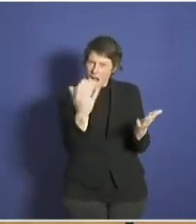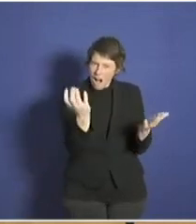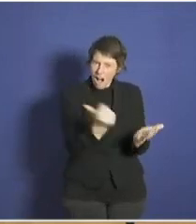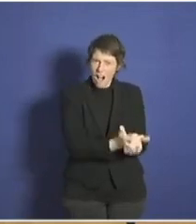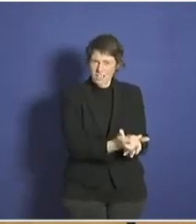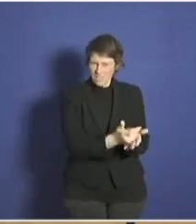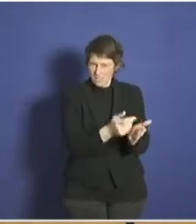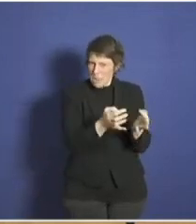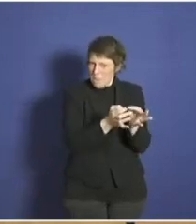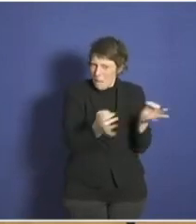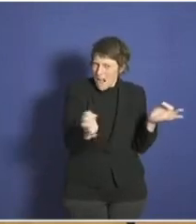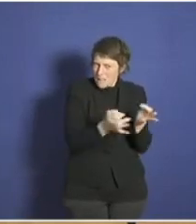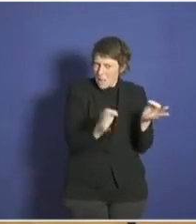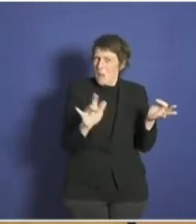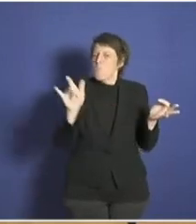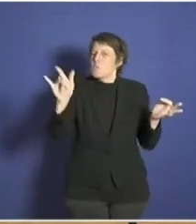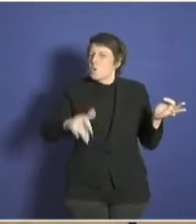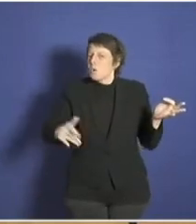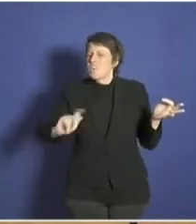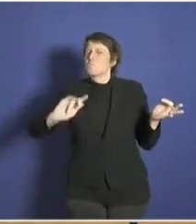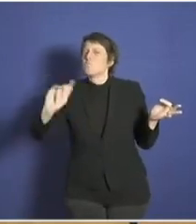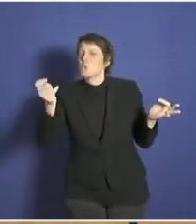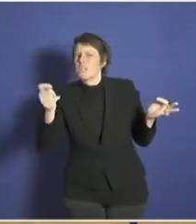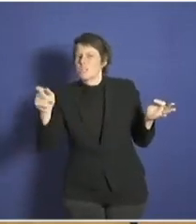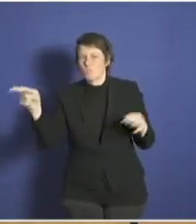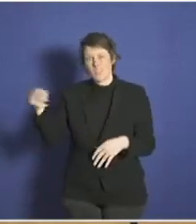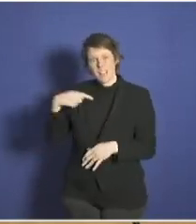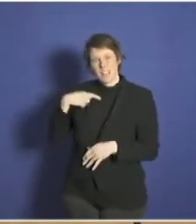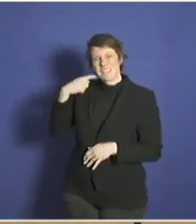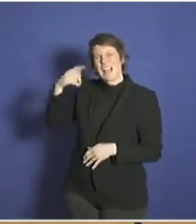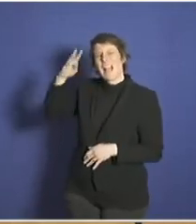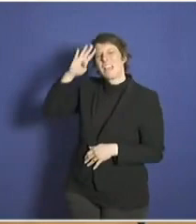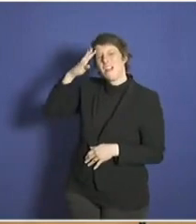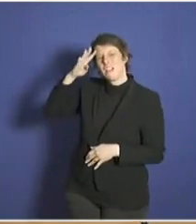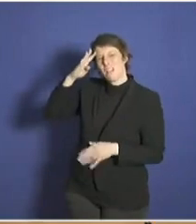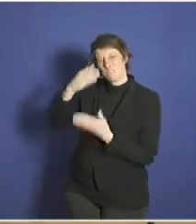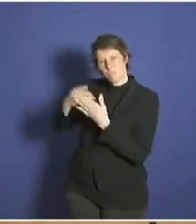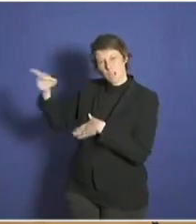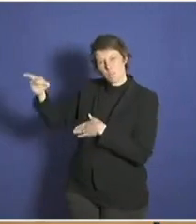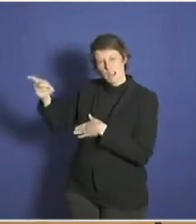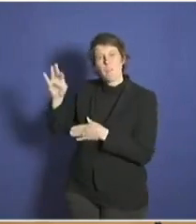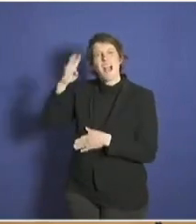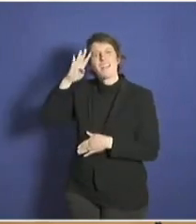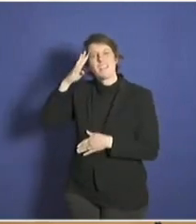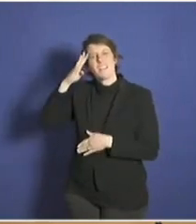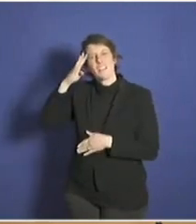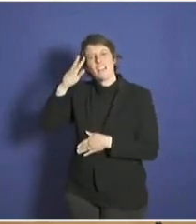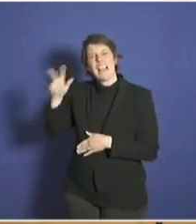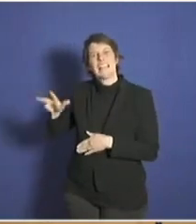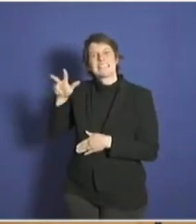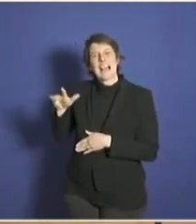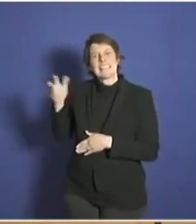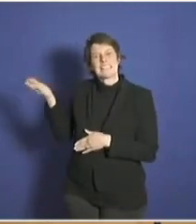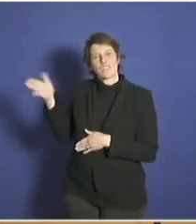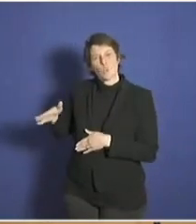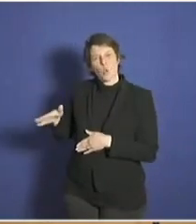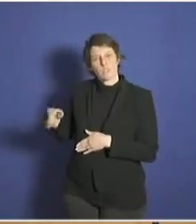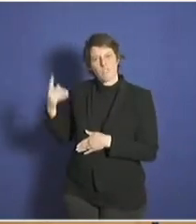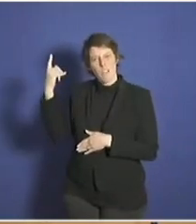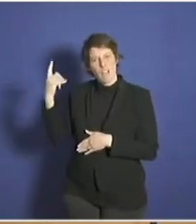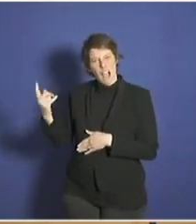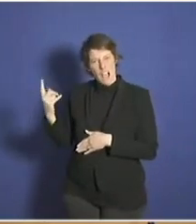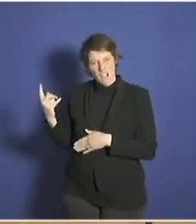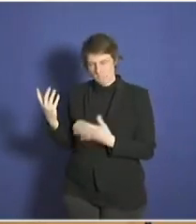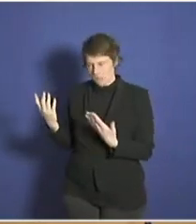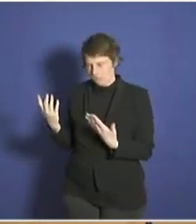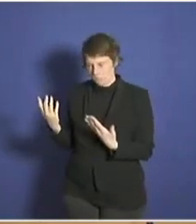Mutationen. Sie nannten Irland als Beispiel. Ich habe es gerade gegoogelt, parallel in Irland 13 Tode innerhalb von 24 Stunden meldet die